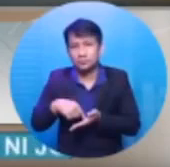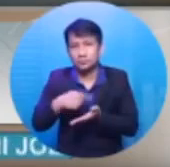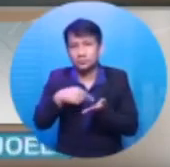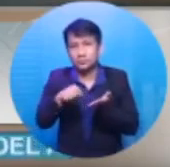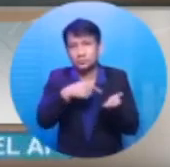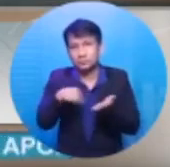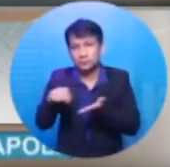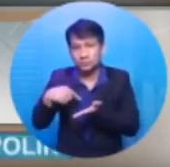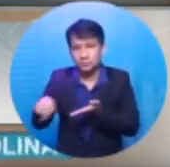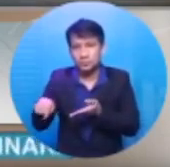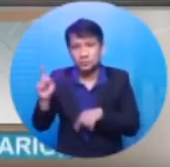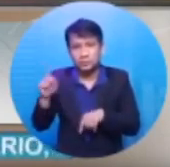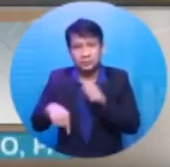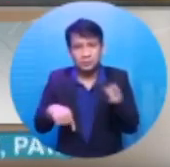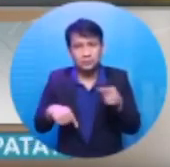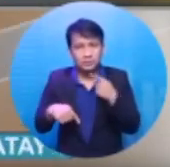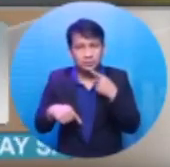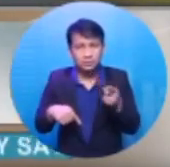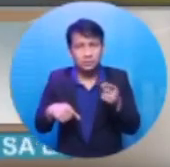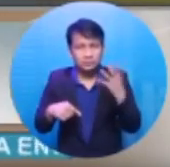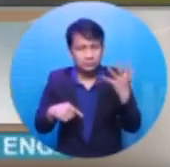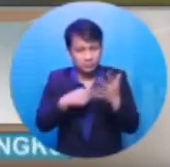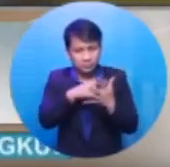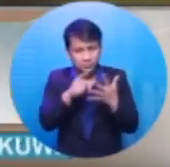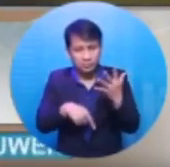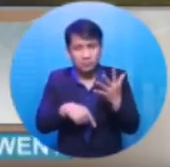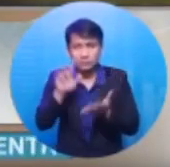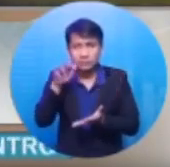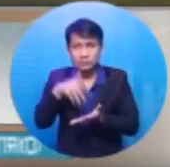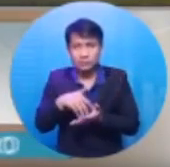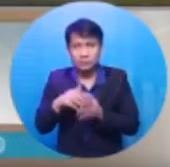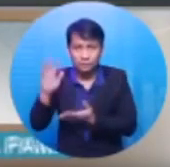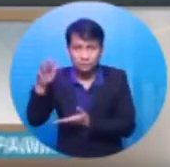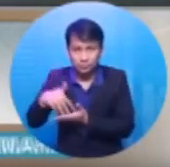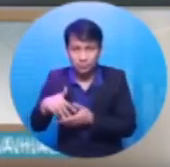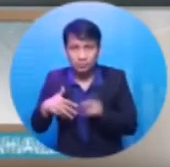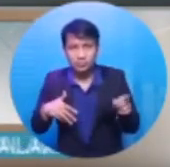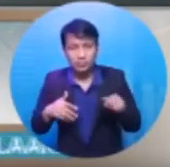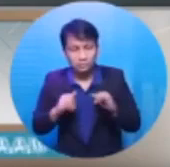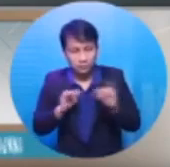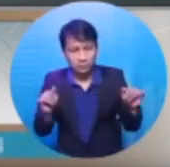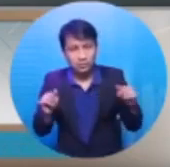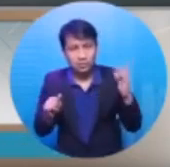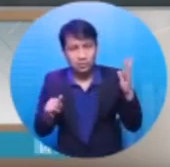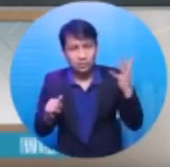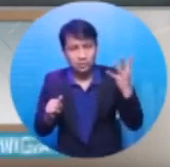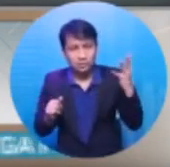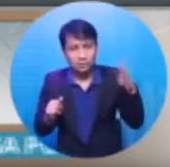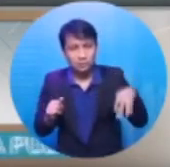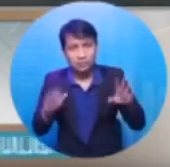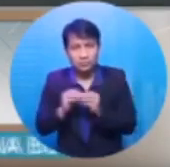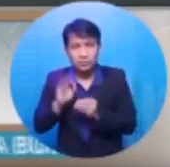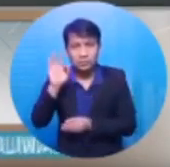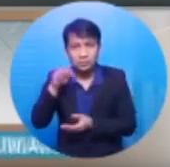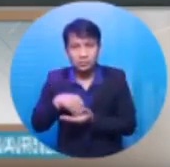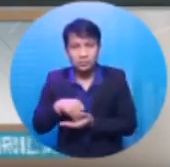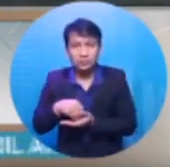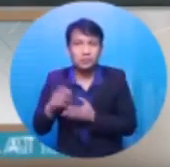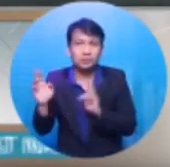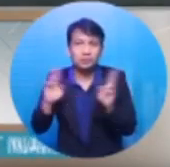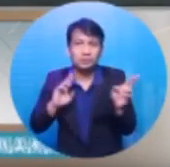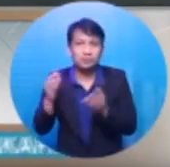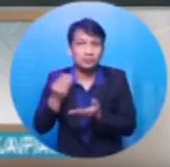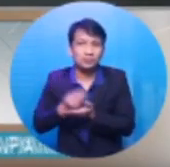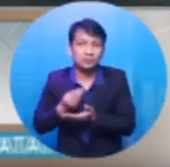1,000. Ika, okay po. Sabi mo, Kamo, lima kayo, ano? So, 5,000, pakiready na. Sa kabila naman, 4, so 9,000. So, pakiready